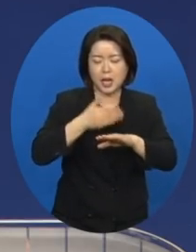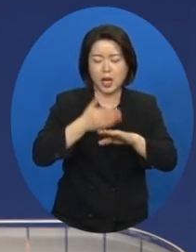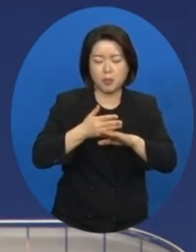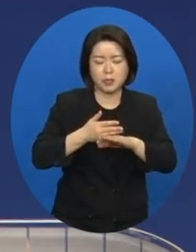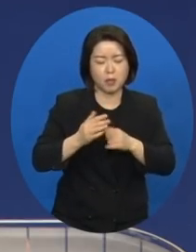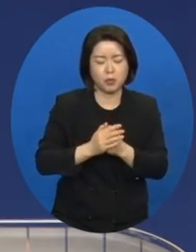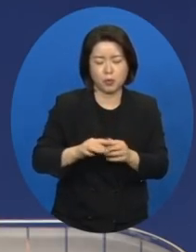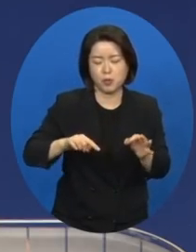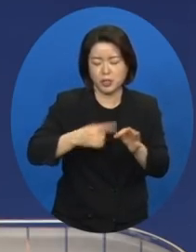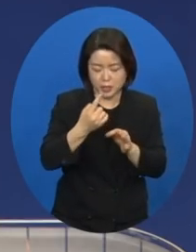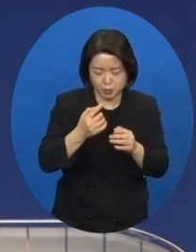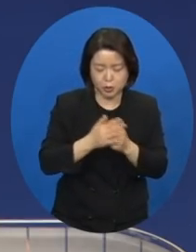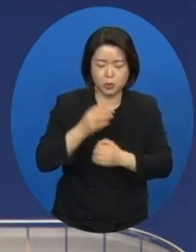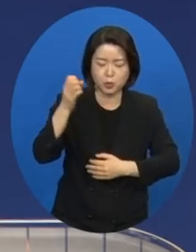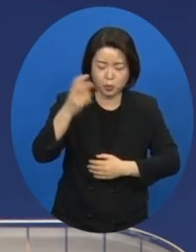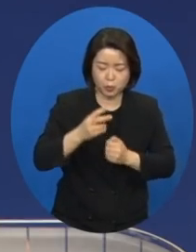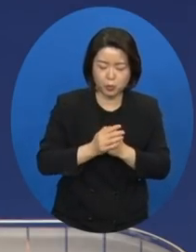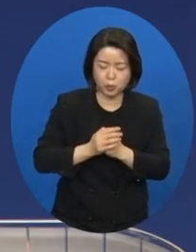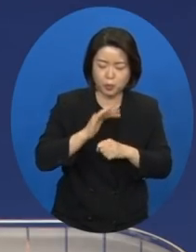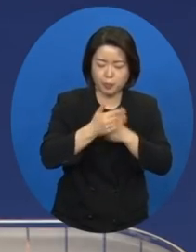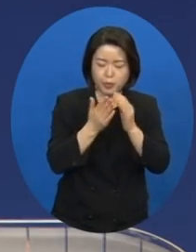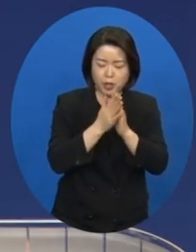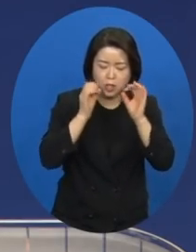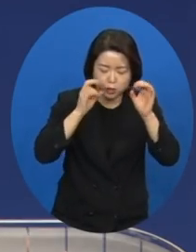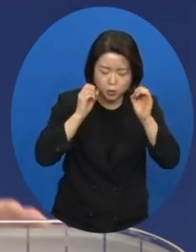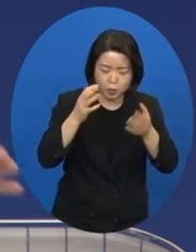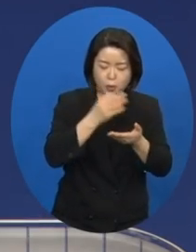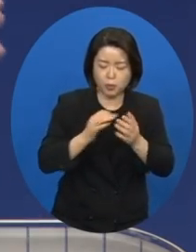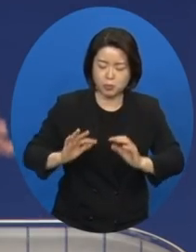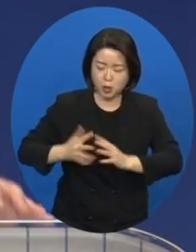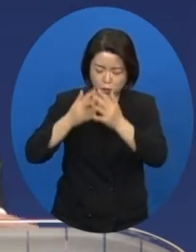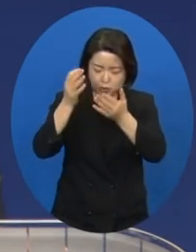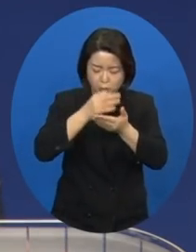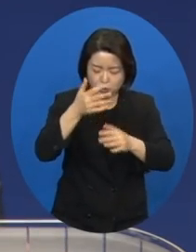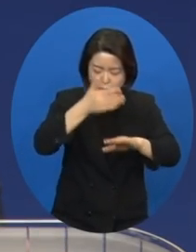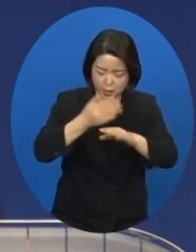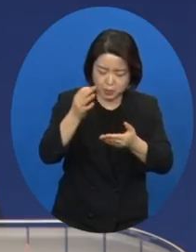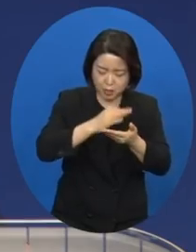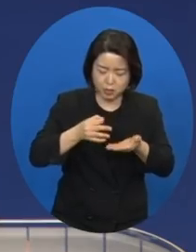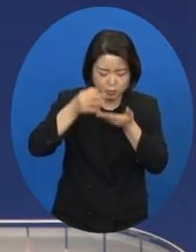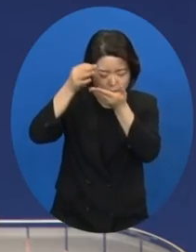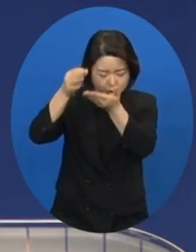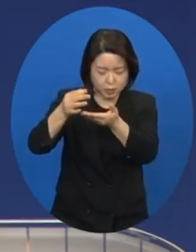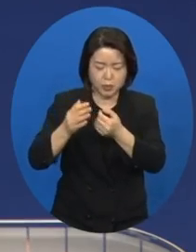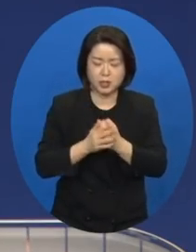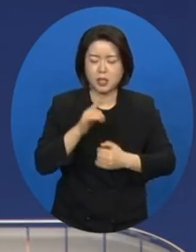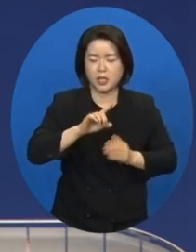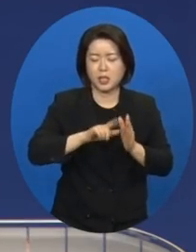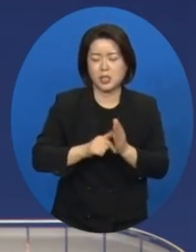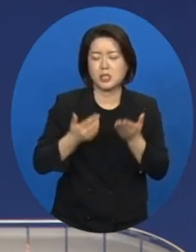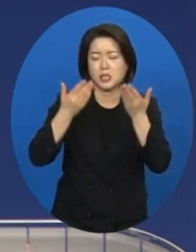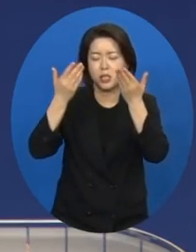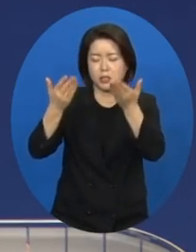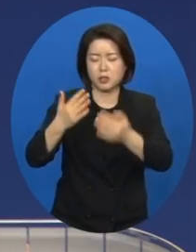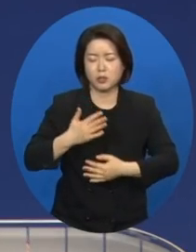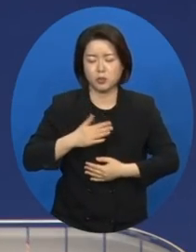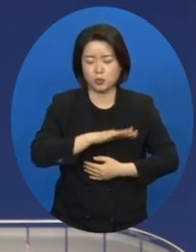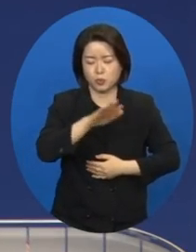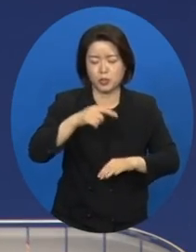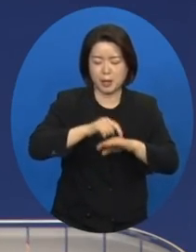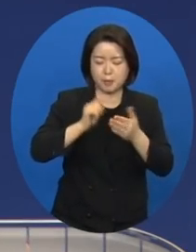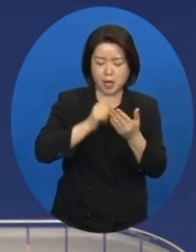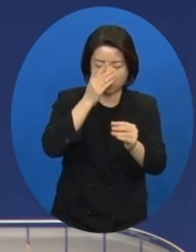앞에 11조로 또한 성경금으로 건축헌금으로 감사헌금으로 주님께 올려드립니다. 이 시간에 드려진 저의 마음의